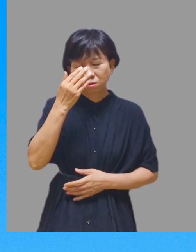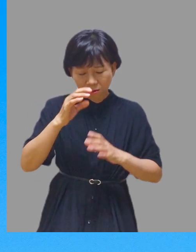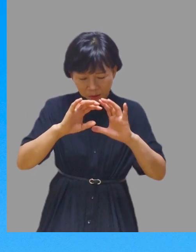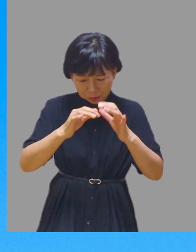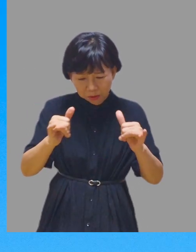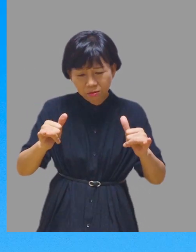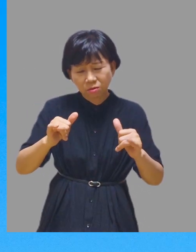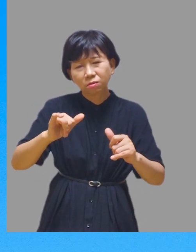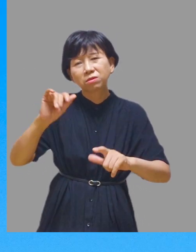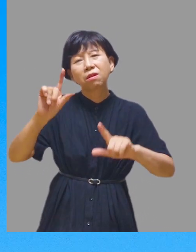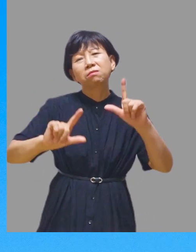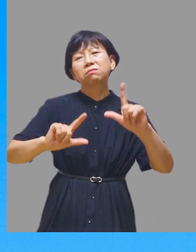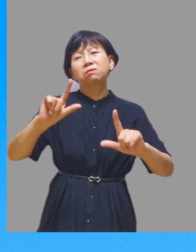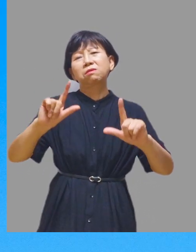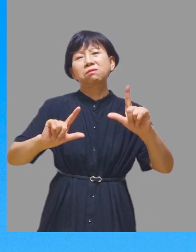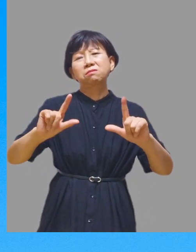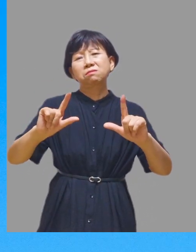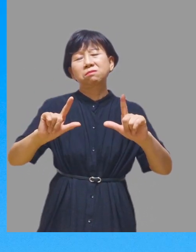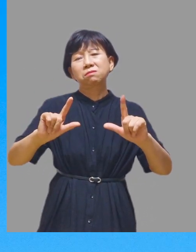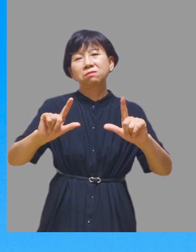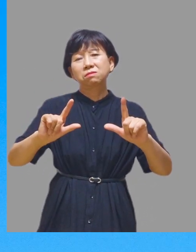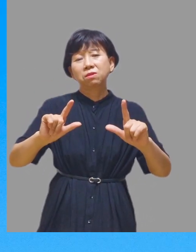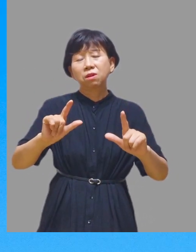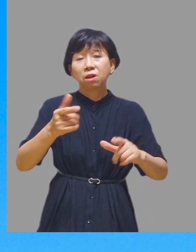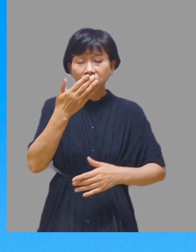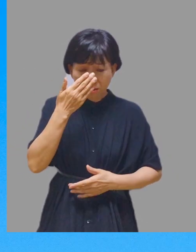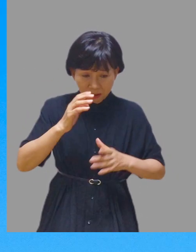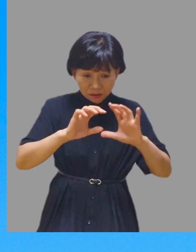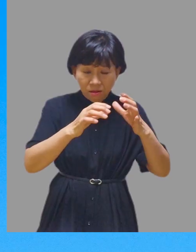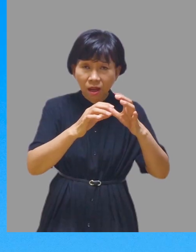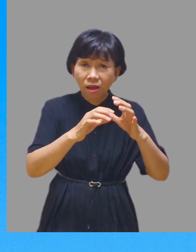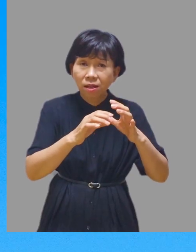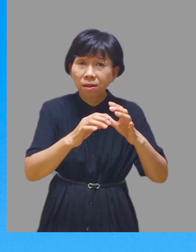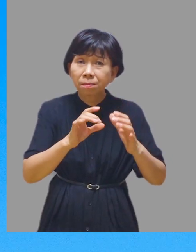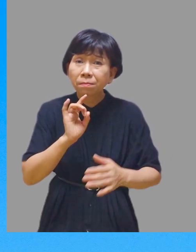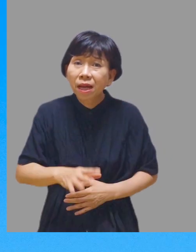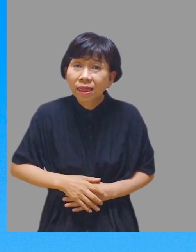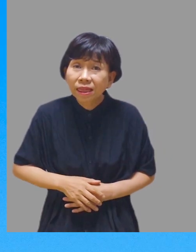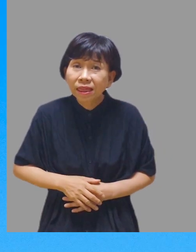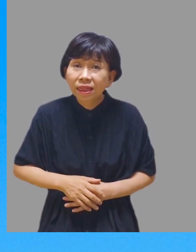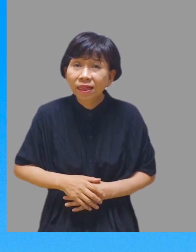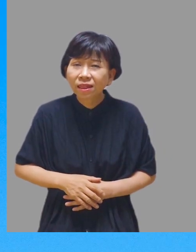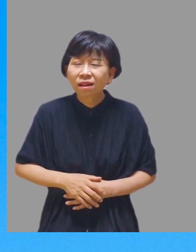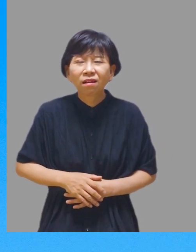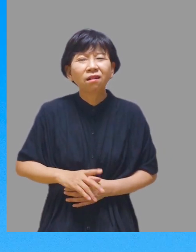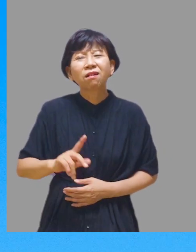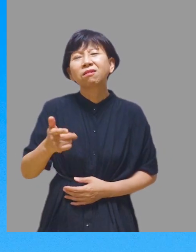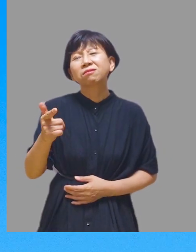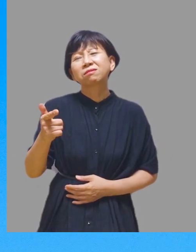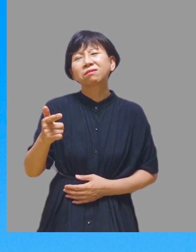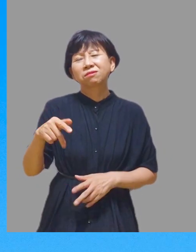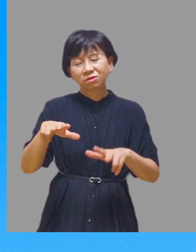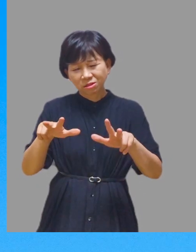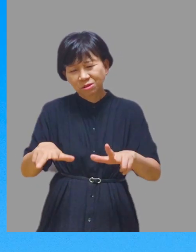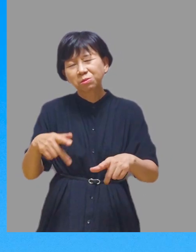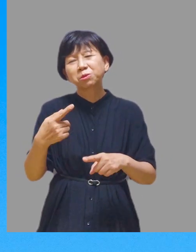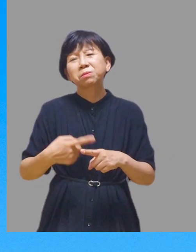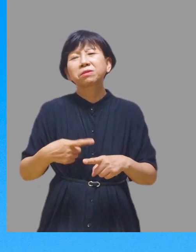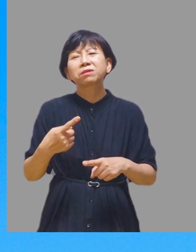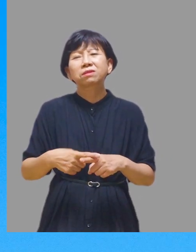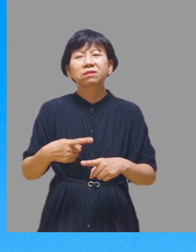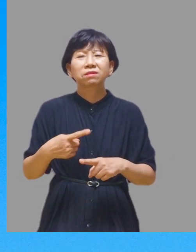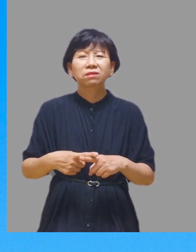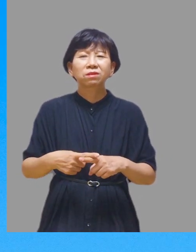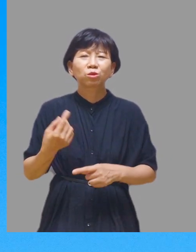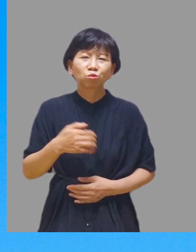거예요. 그 나라의 현실만 그럴까 하는 것이 오늘 우리가 살고 있는 이 사회에서